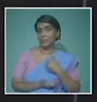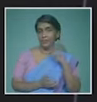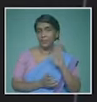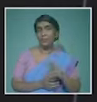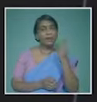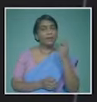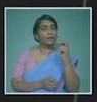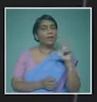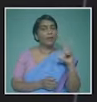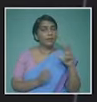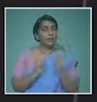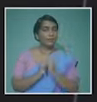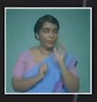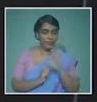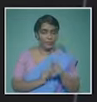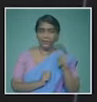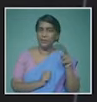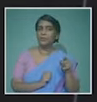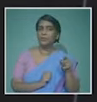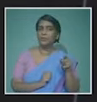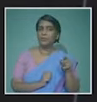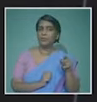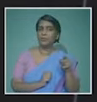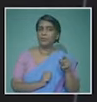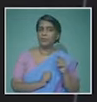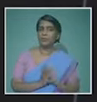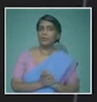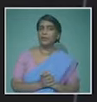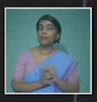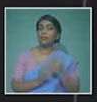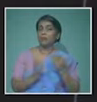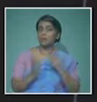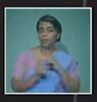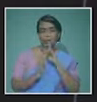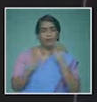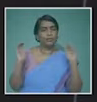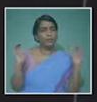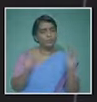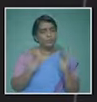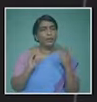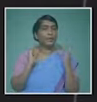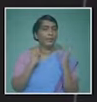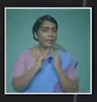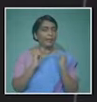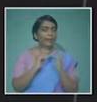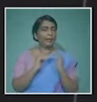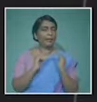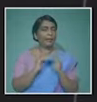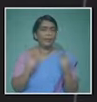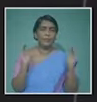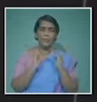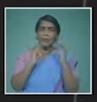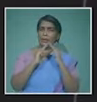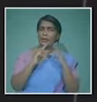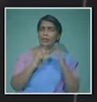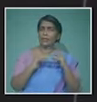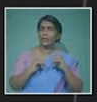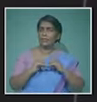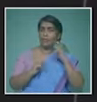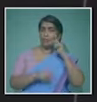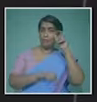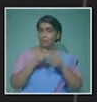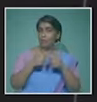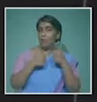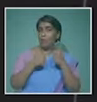சாவக்கேடு. ஓலை கொட்டில்களும் களிமண் வீடுகளாக கிடந்த கிராமங்களுக்கு வீடு வசதிகளையும் குடிநீர் வசதிகளும் பாத வசதிகளையும் மின்சார